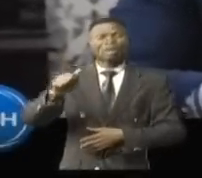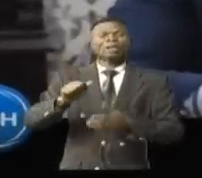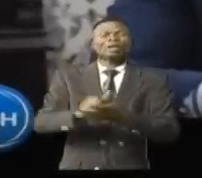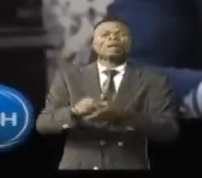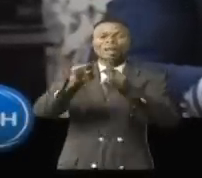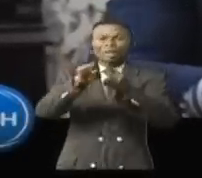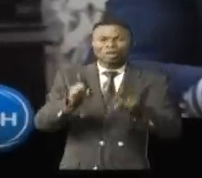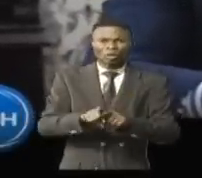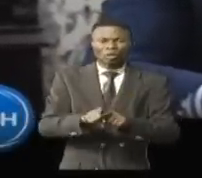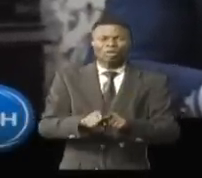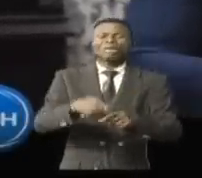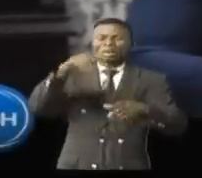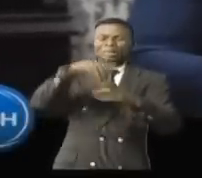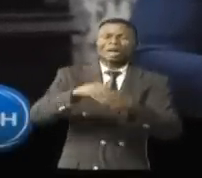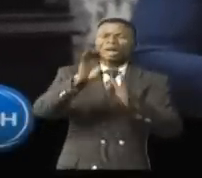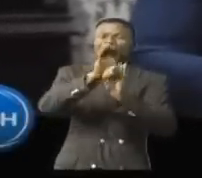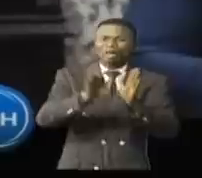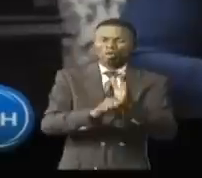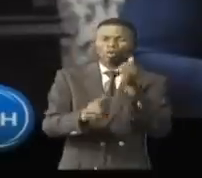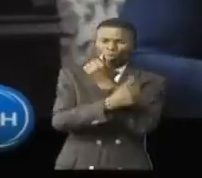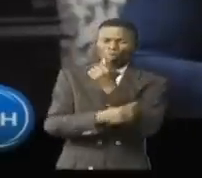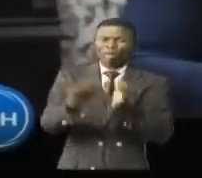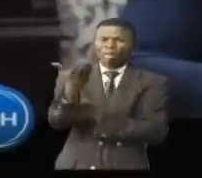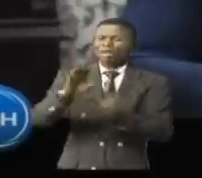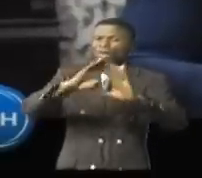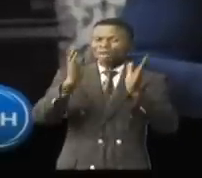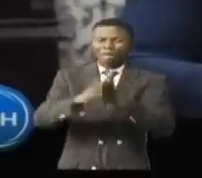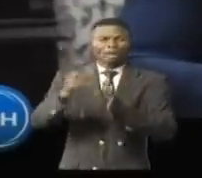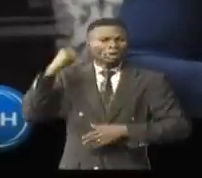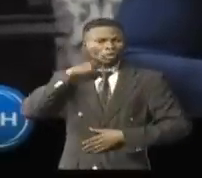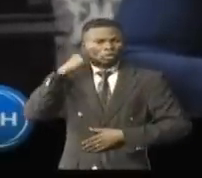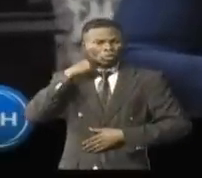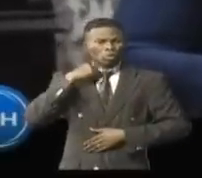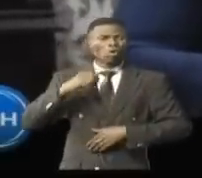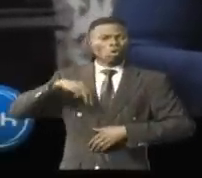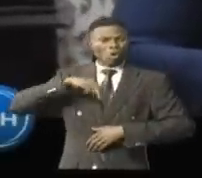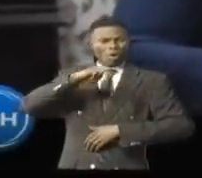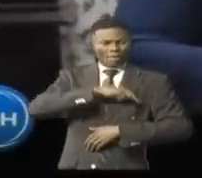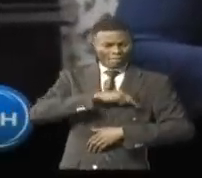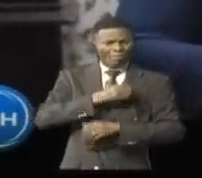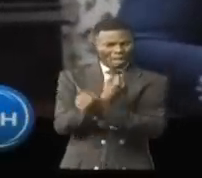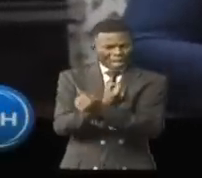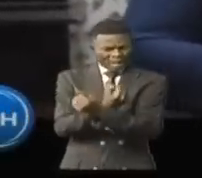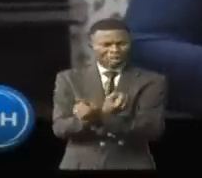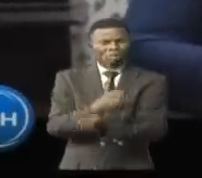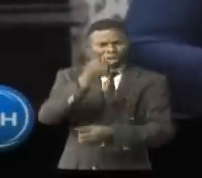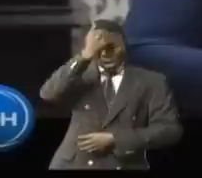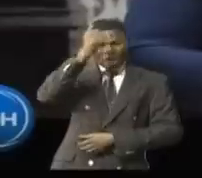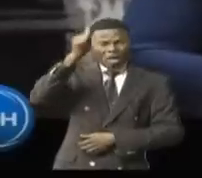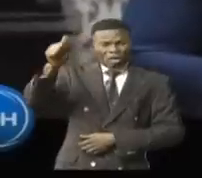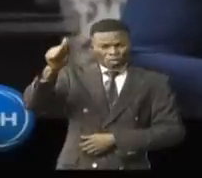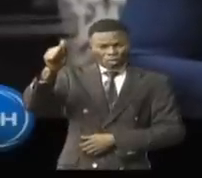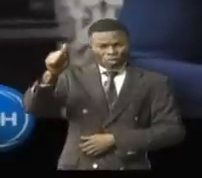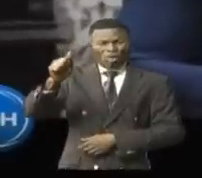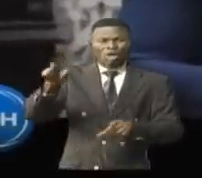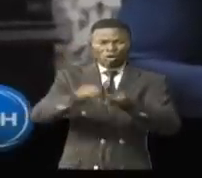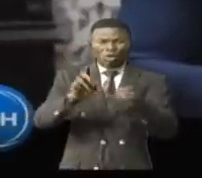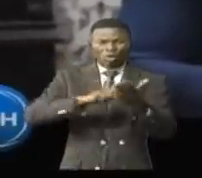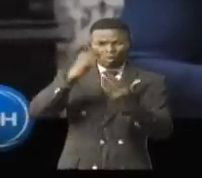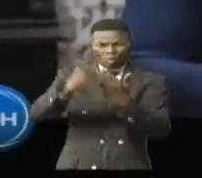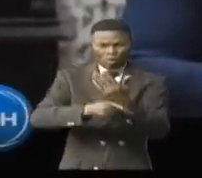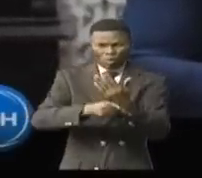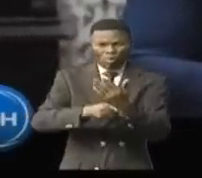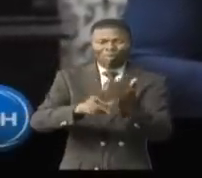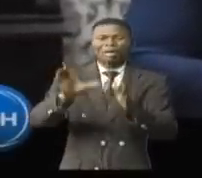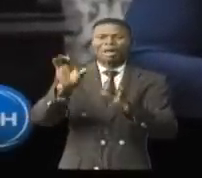notre Constitution de la République, nous invitons tous les médecins membres du SNAMED à observer cette grève comme prévu dans notre règlement de